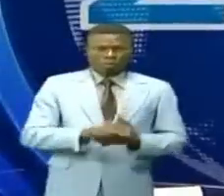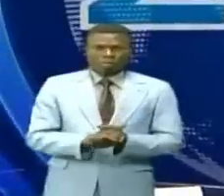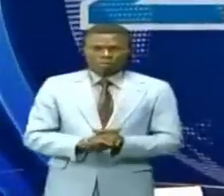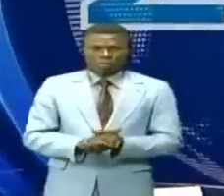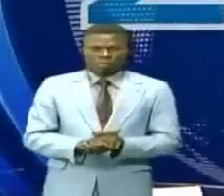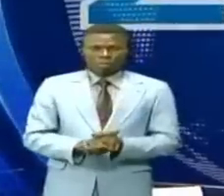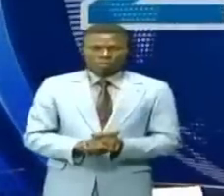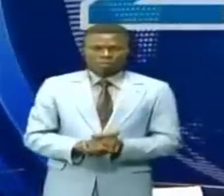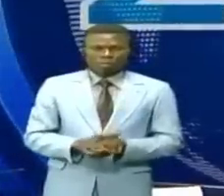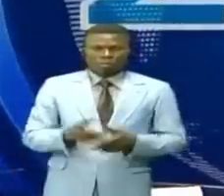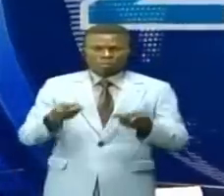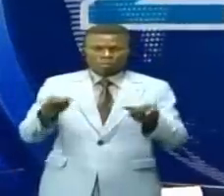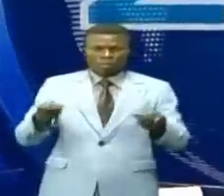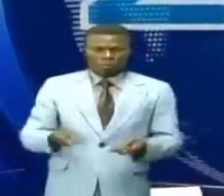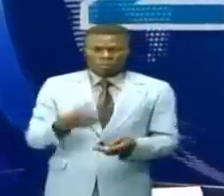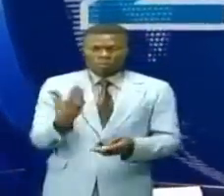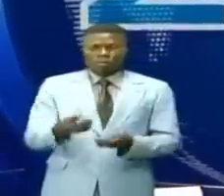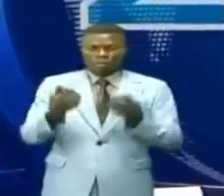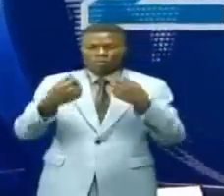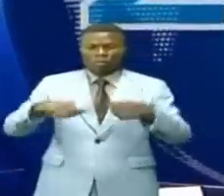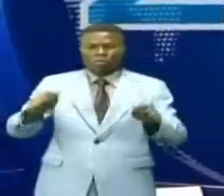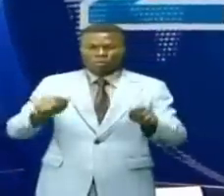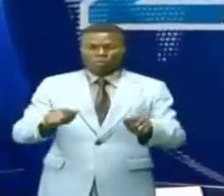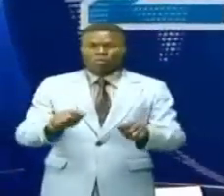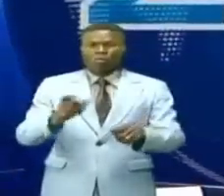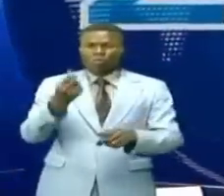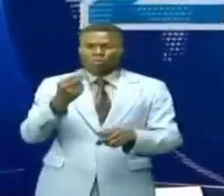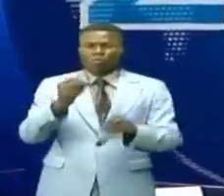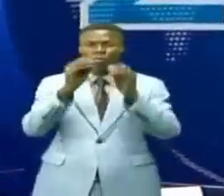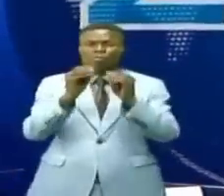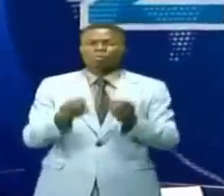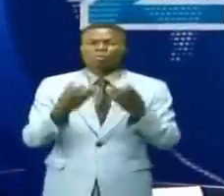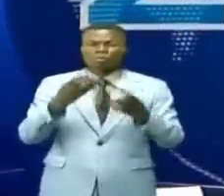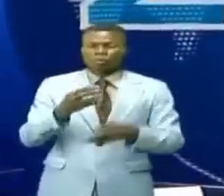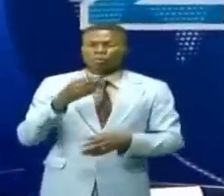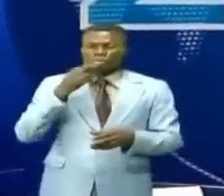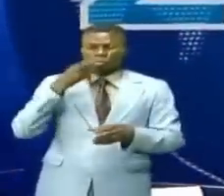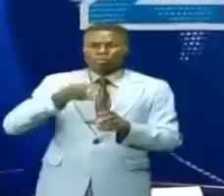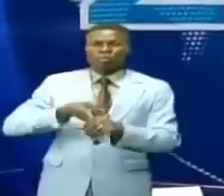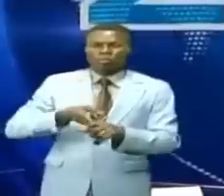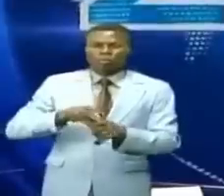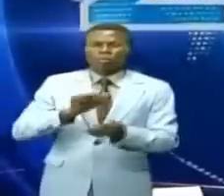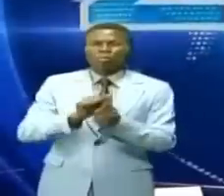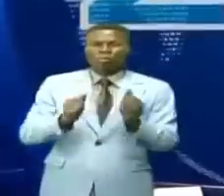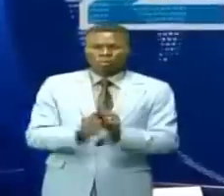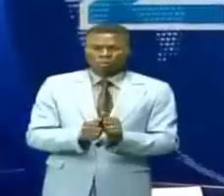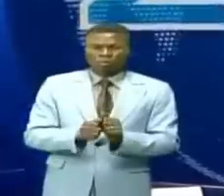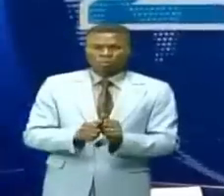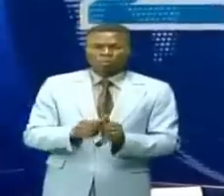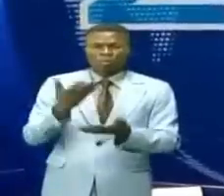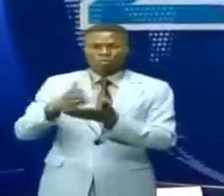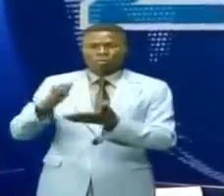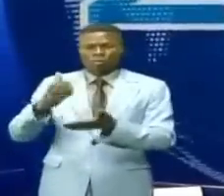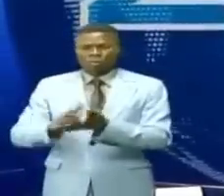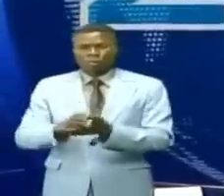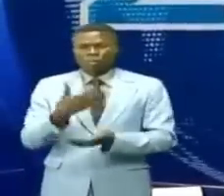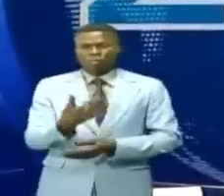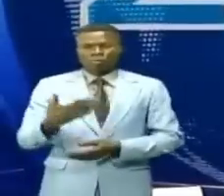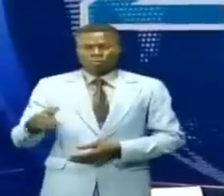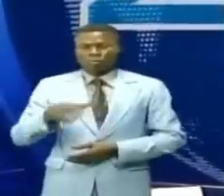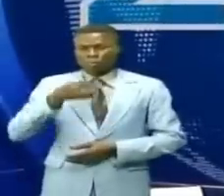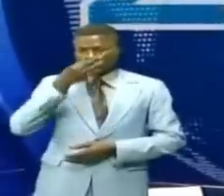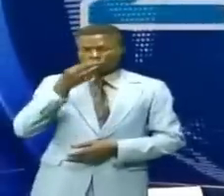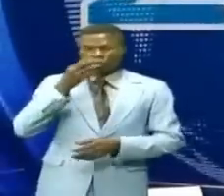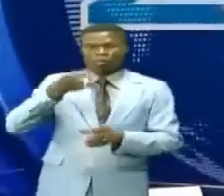Assainir la structure de prix des produits pétroliers, optimiser le potentiel fiscal du secteur de la distribution des produits pétroliers